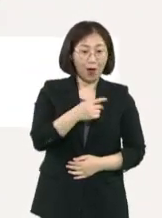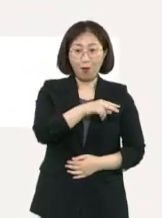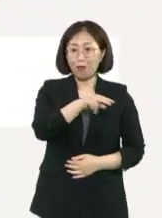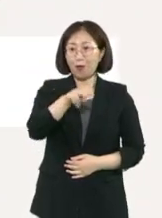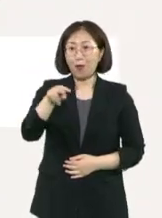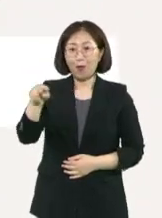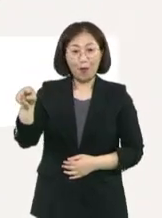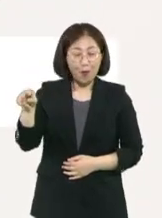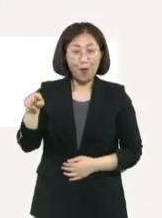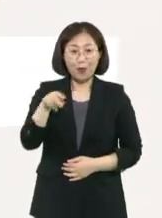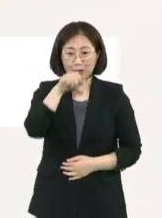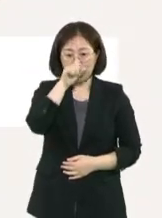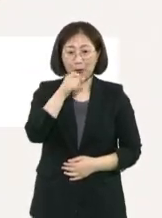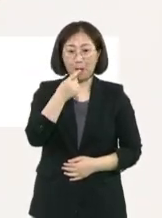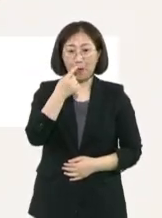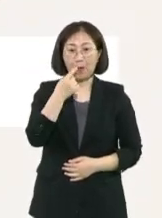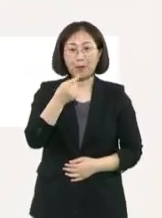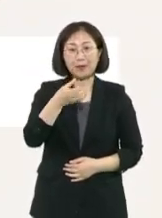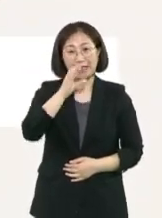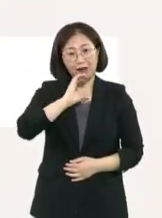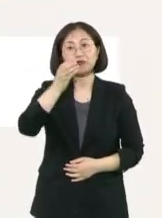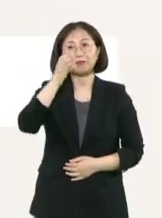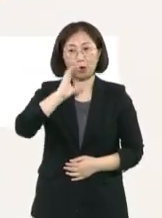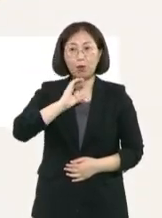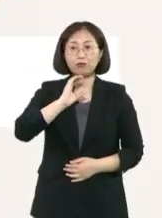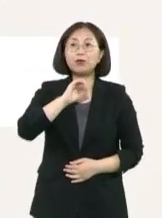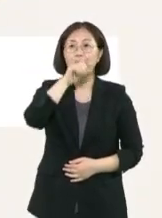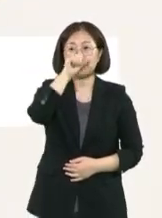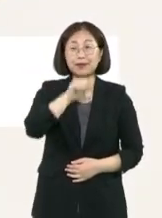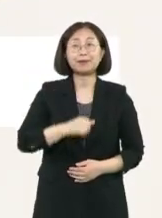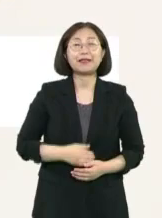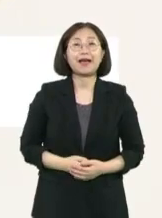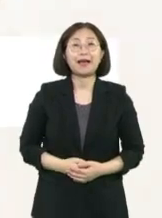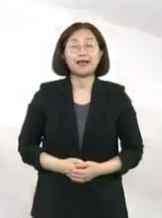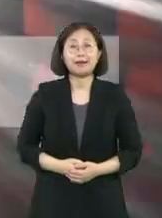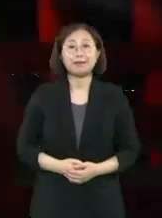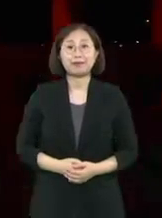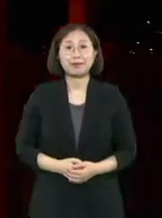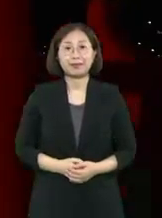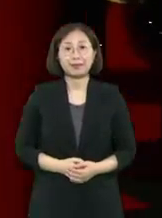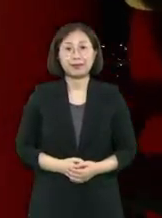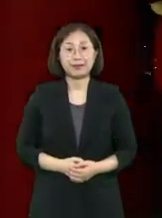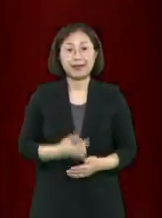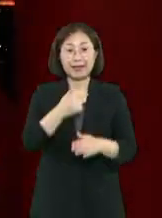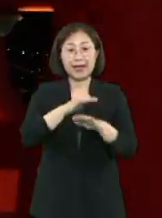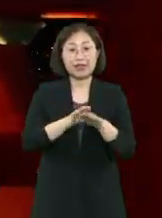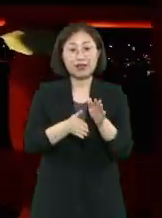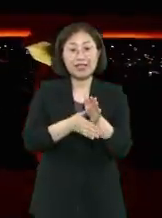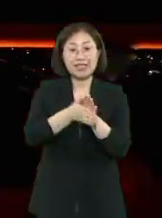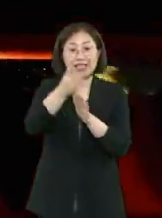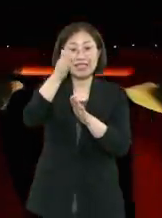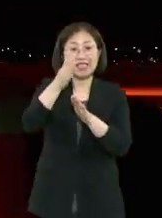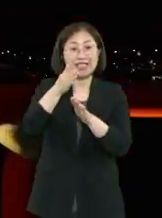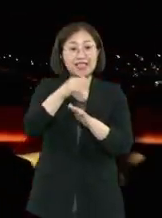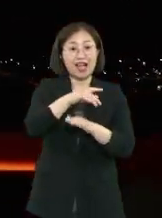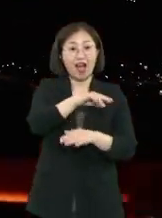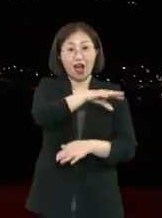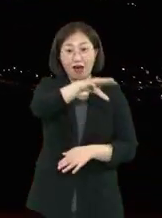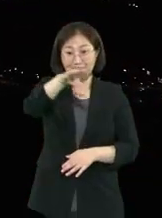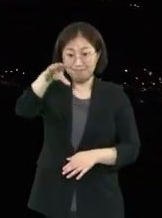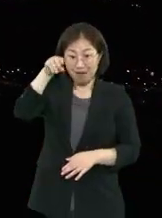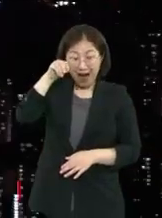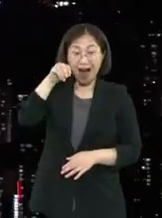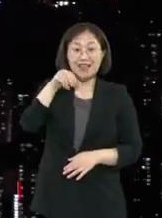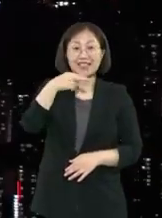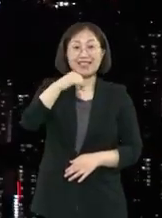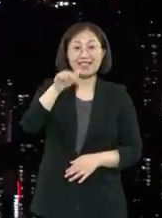이렇게 차도 마실 수 있고 야경도 볼 수 있어서 너무 좋습니다. 대전 시내가 한눈에 들어오는 식장산